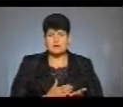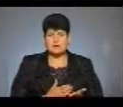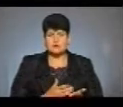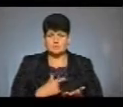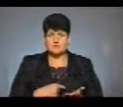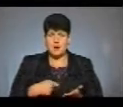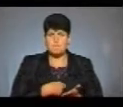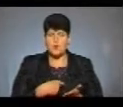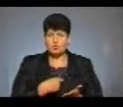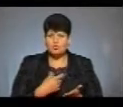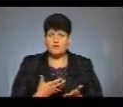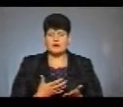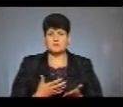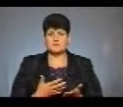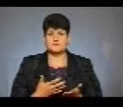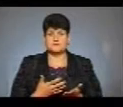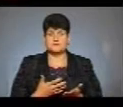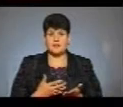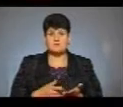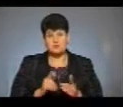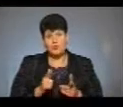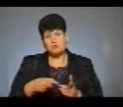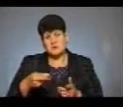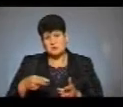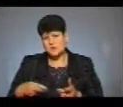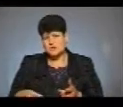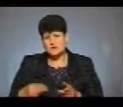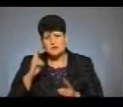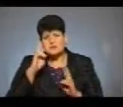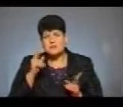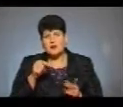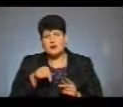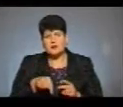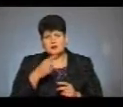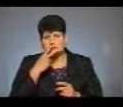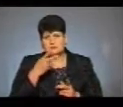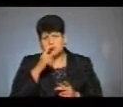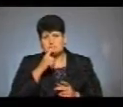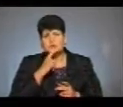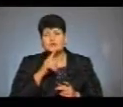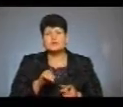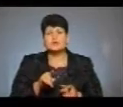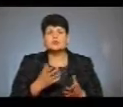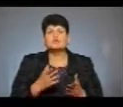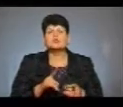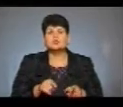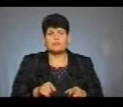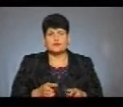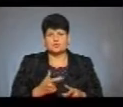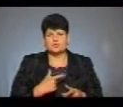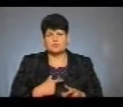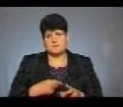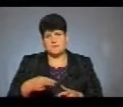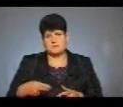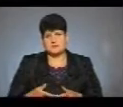себе прогодувати, відтворити свою робочу силу. І він погодиться, підпише, навіть не знаючи, не усвідомлюючи, яку він собі міг міну підписати в